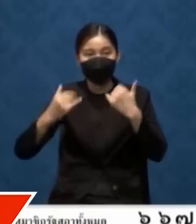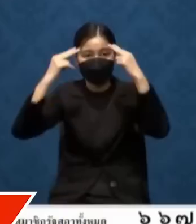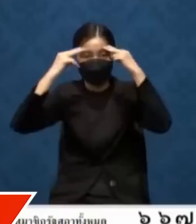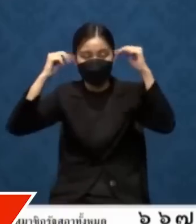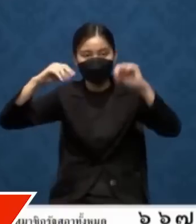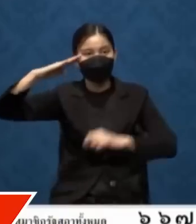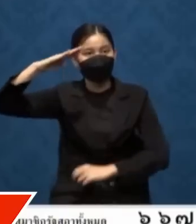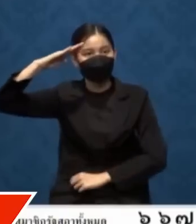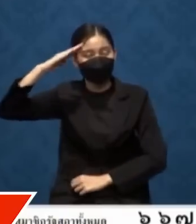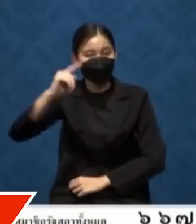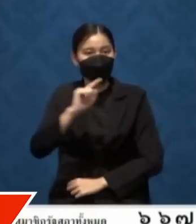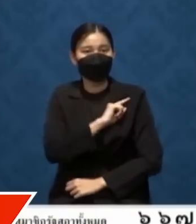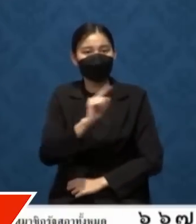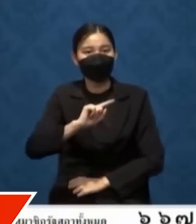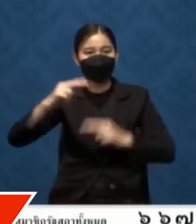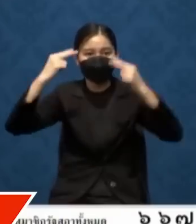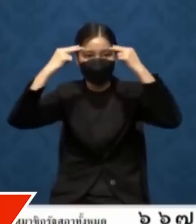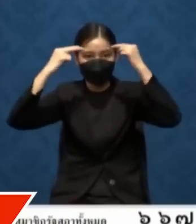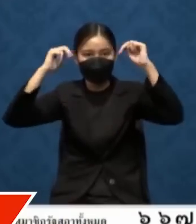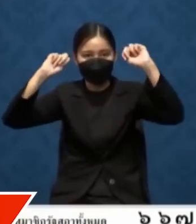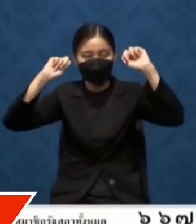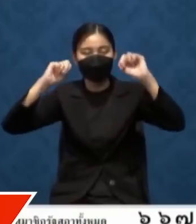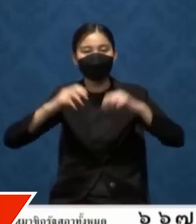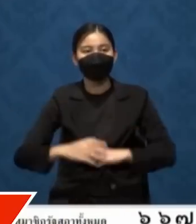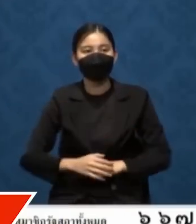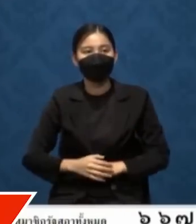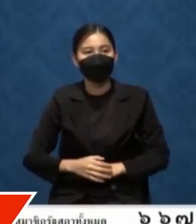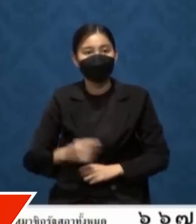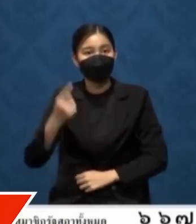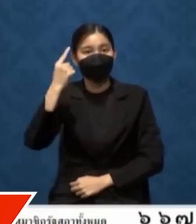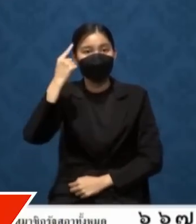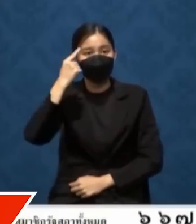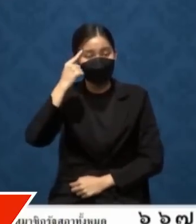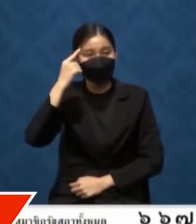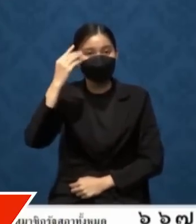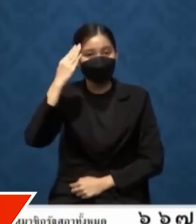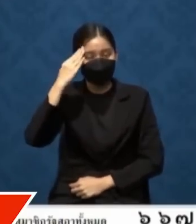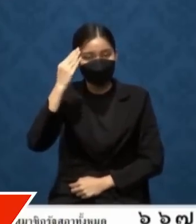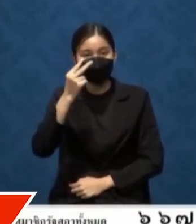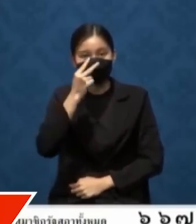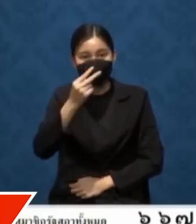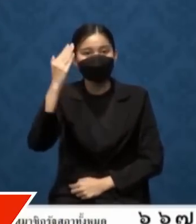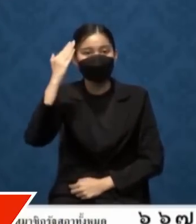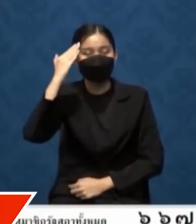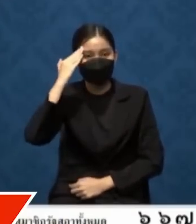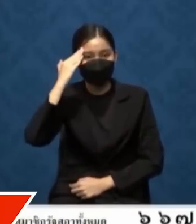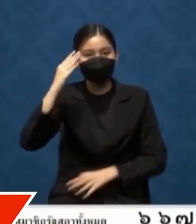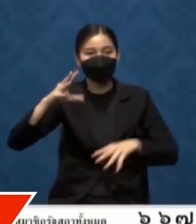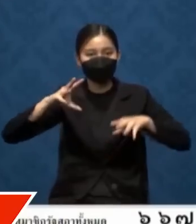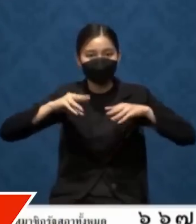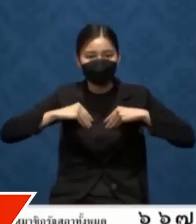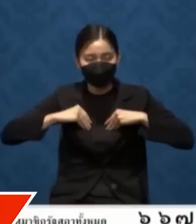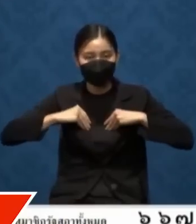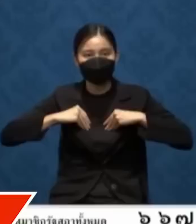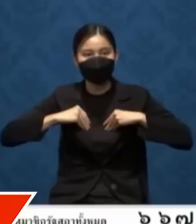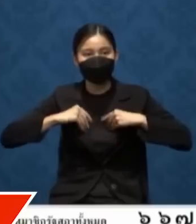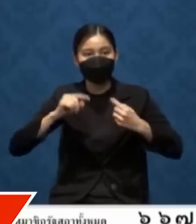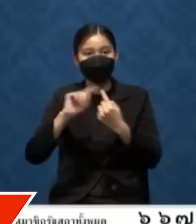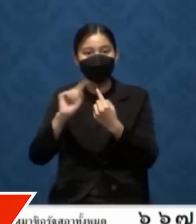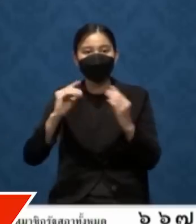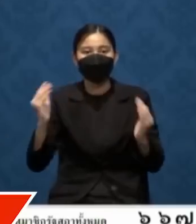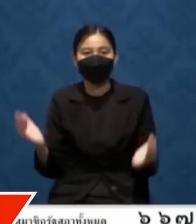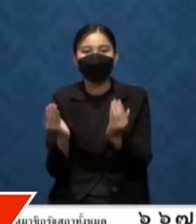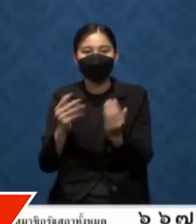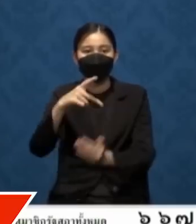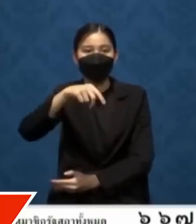ุตจัโอชาในฐานะนายกฎมิตรีได้รู้ ได้เห็น ได้ทราบ ได้ยอมรับการผักดัน